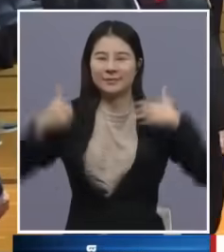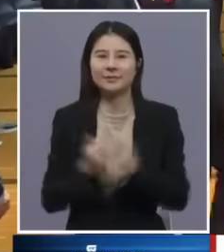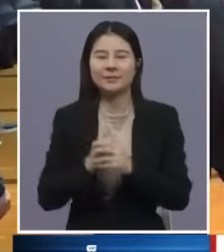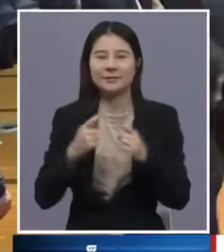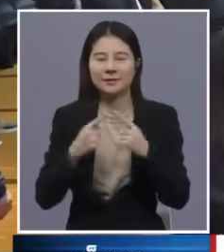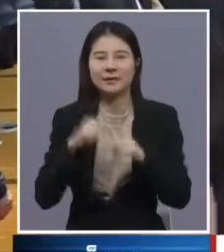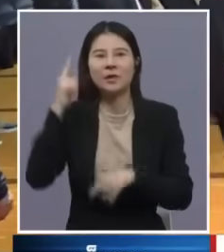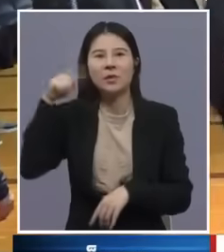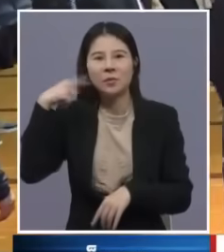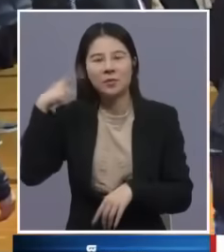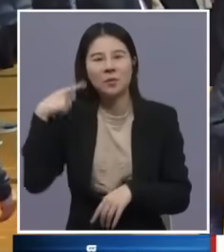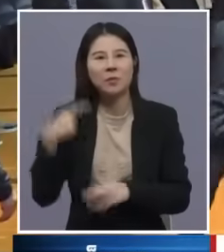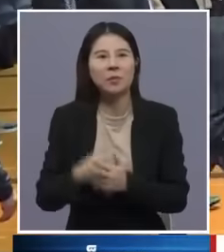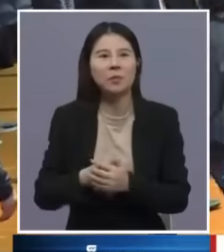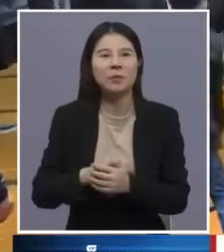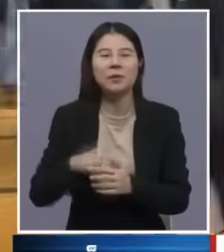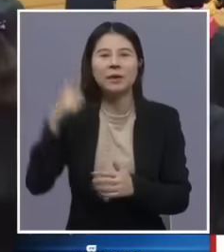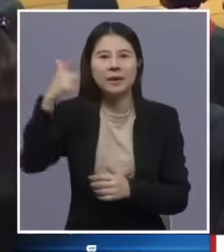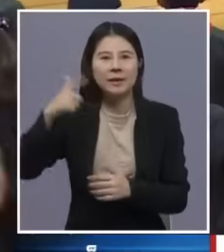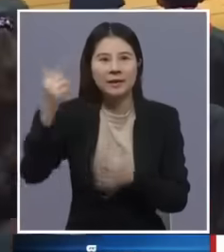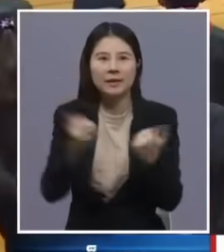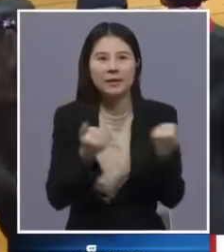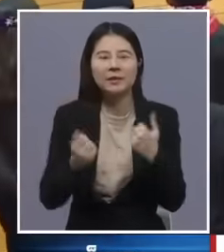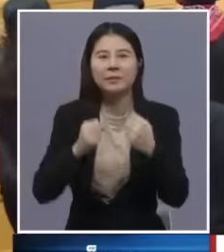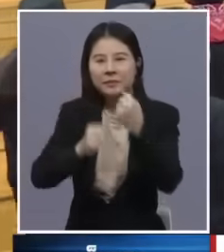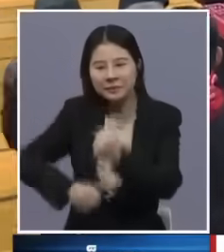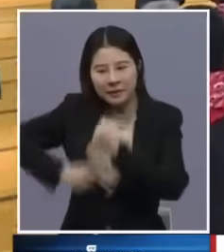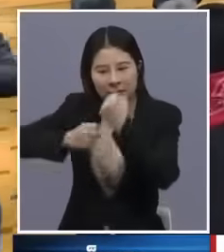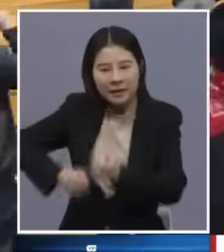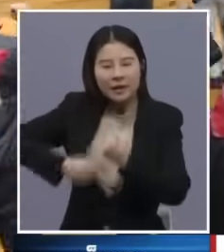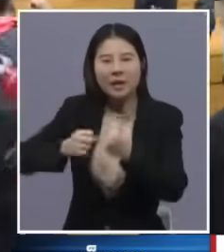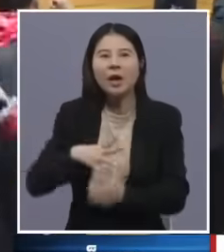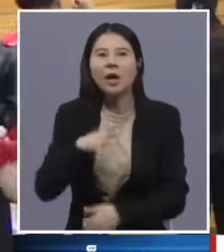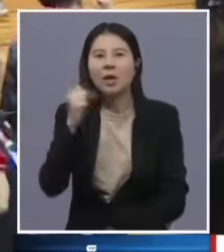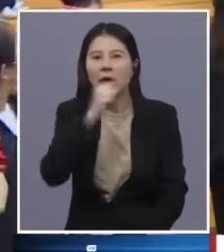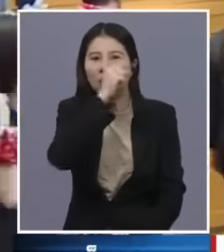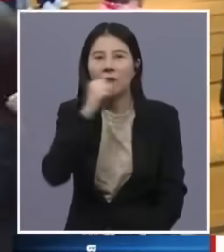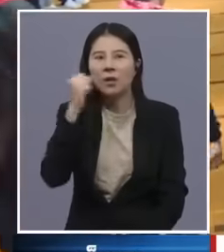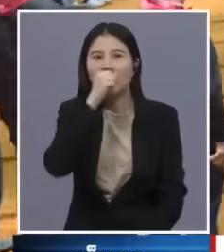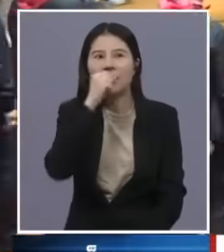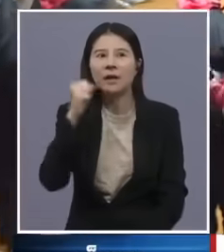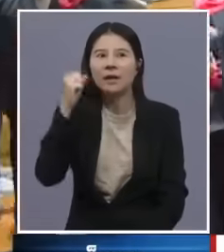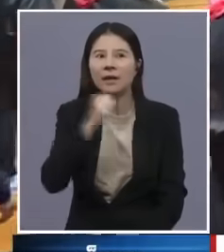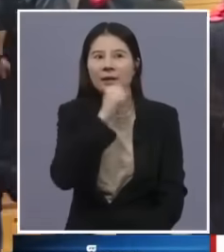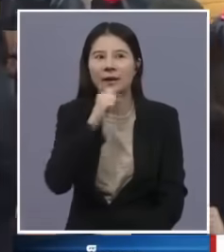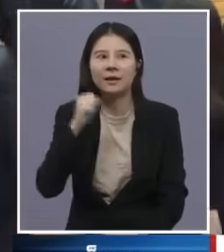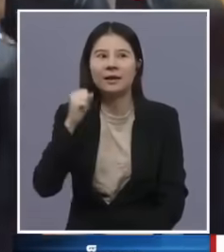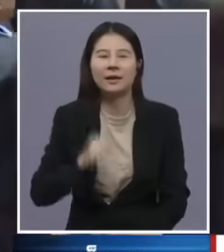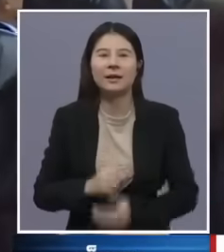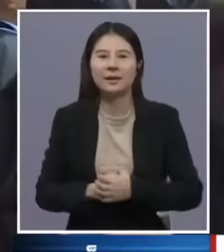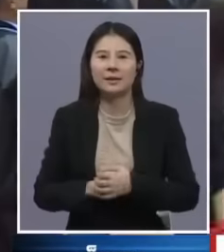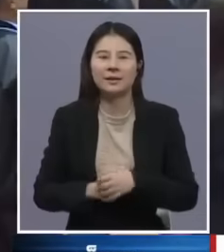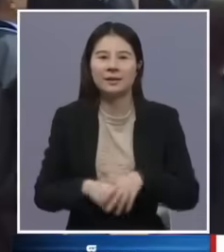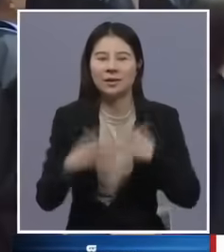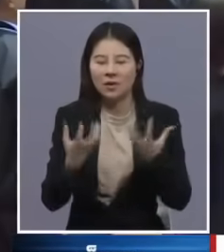คุณอุ้งอิงขึ้นมาแจวเนี่ยม ัน ต้องปรับเนื้อใหม่นะ ทำไมยังไงคะ ต้องแจวเรือไปซื้ออะไรให้สระอิงอะไปซื้อซิงค์ได้ไหม